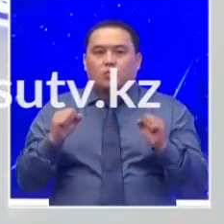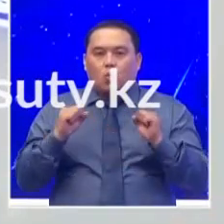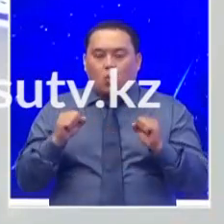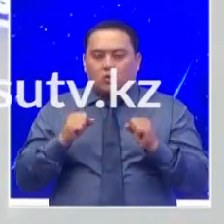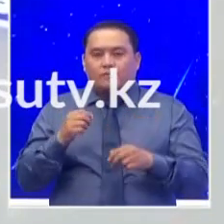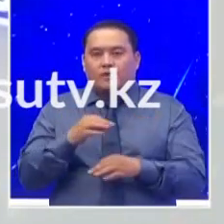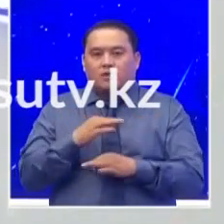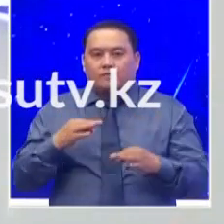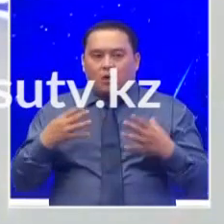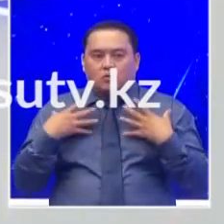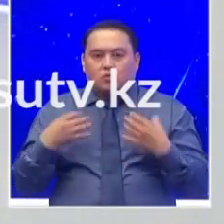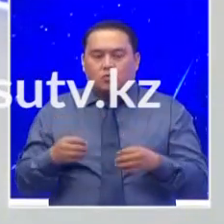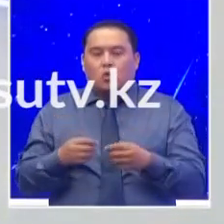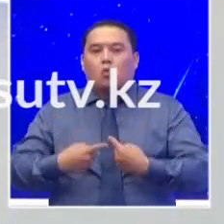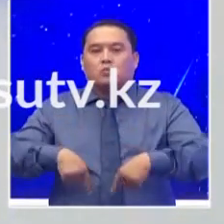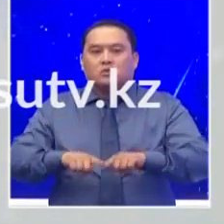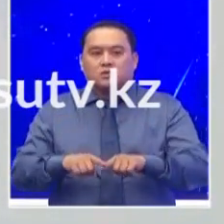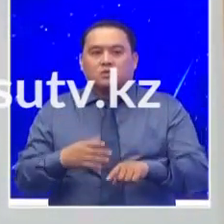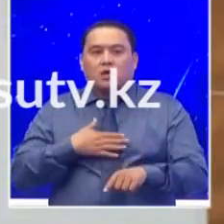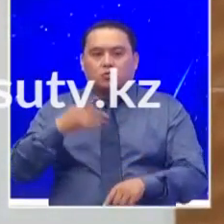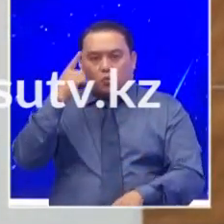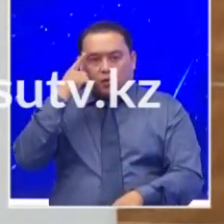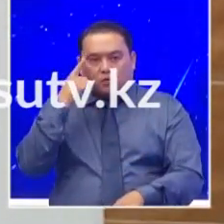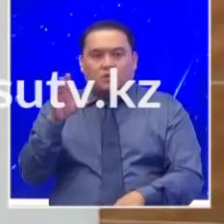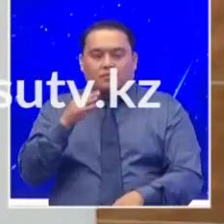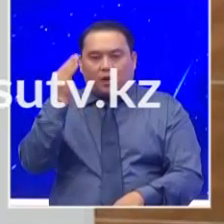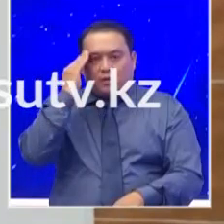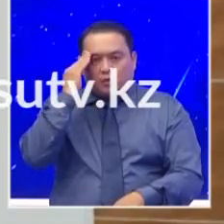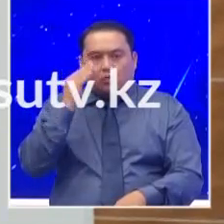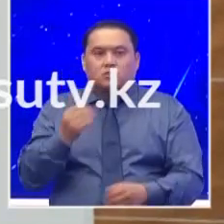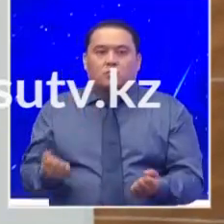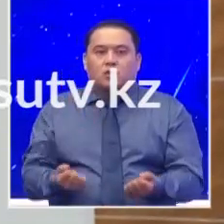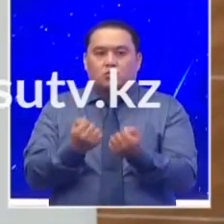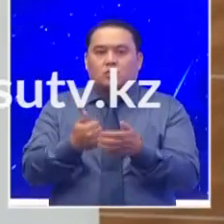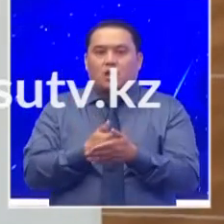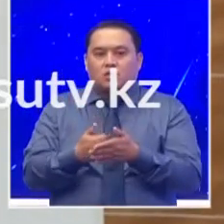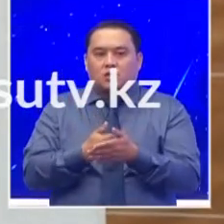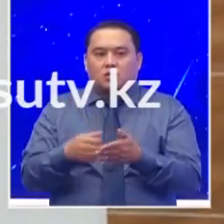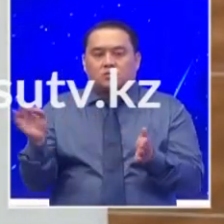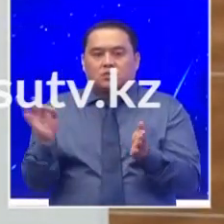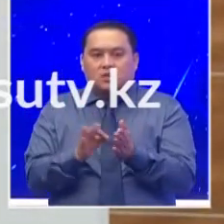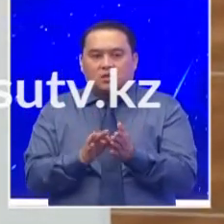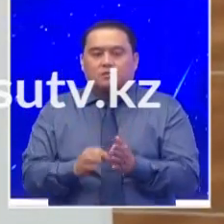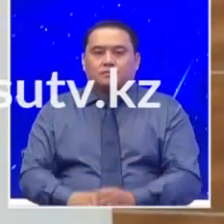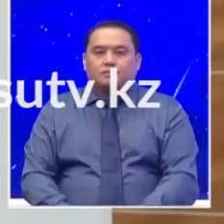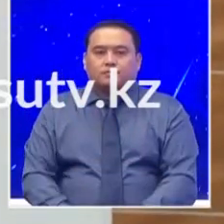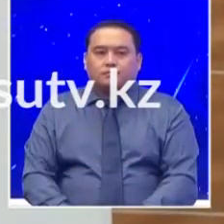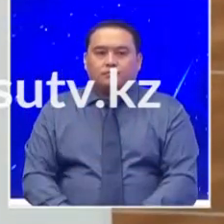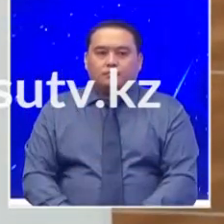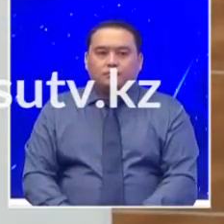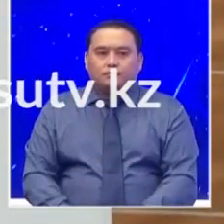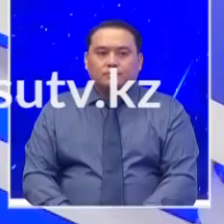заканчивая физкультурно-оздоровительными комплексами. Считаю, что все эти меры будут способствовать достижению нашими спортсменами хороших